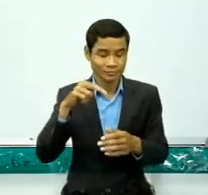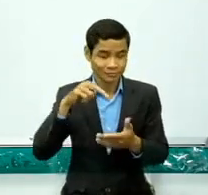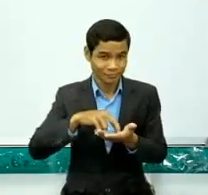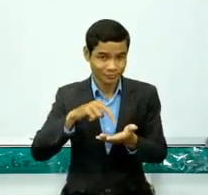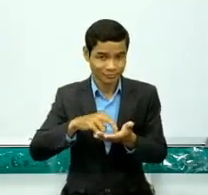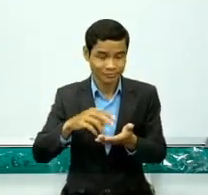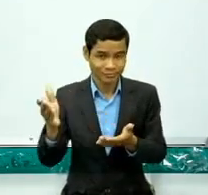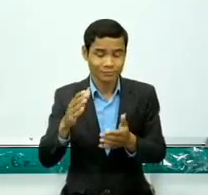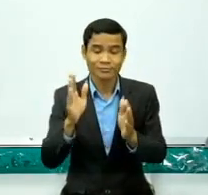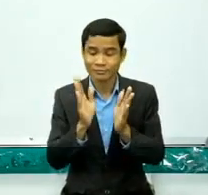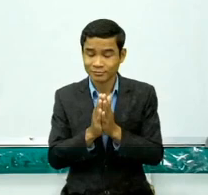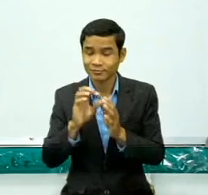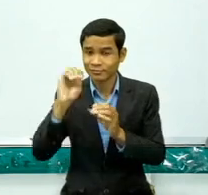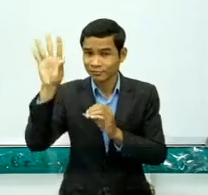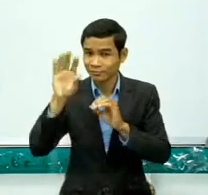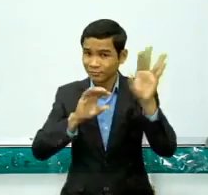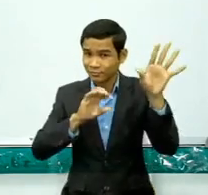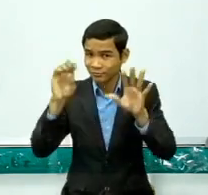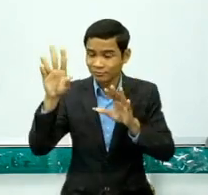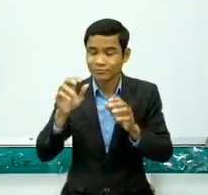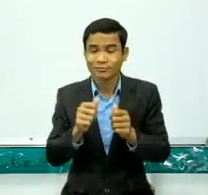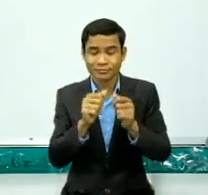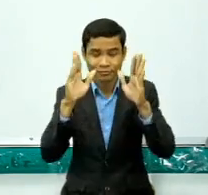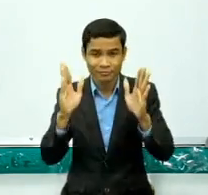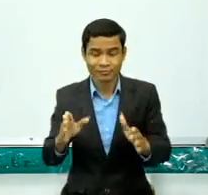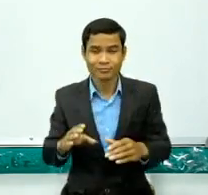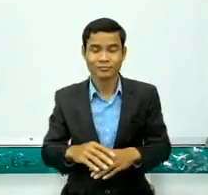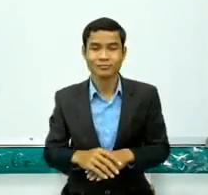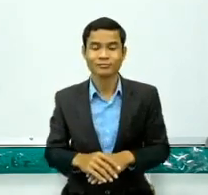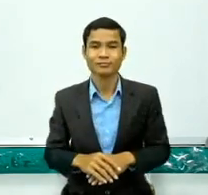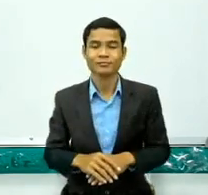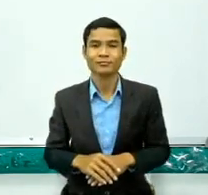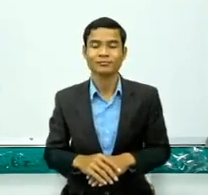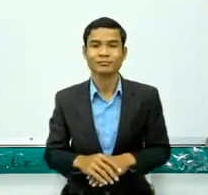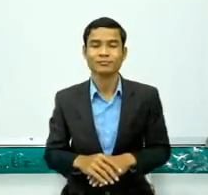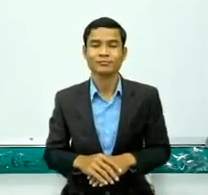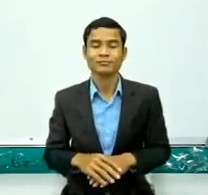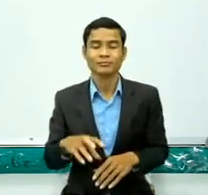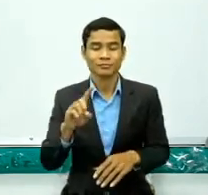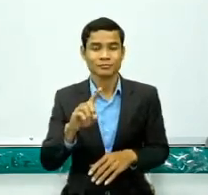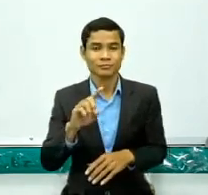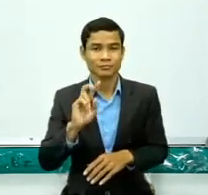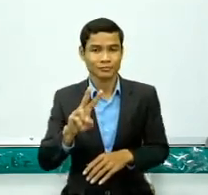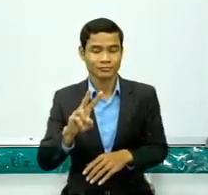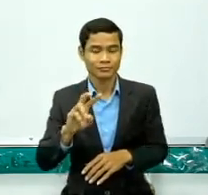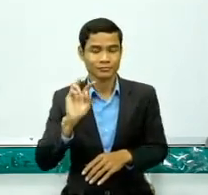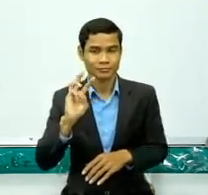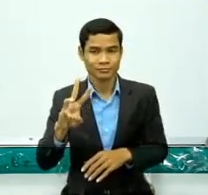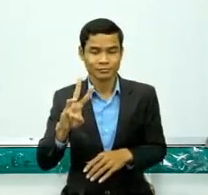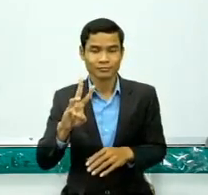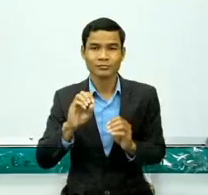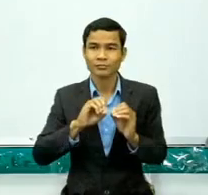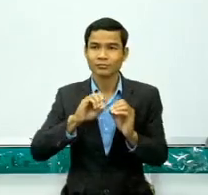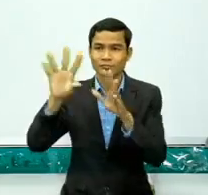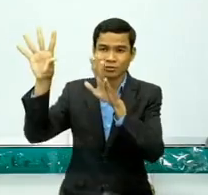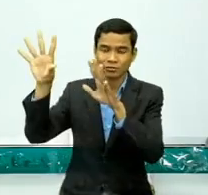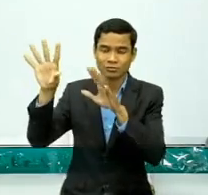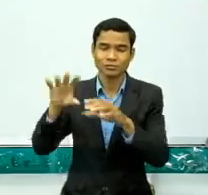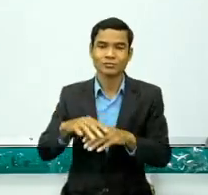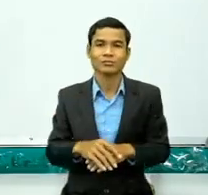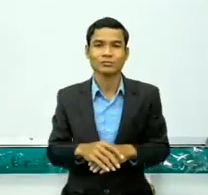ចាយើងផ្ទះដៃបាញ់កំជ្រួចជាមួយអ្នកគ្រូទាំងអស់គ្នាណាចា1 2 3